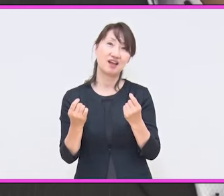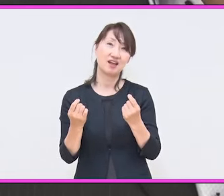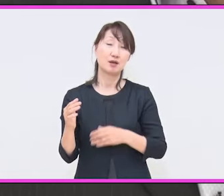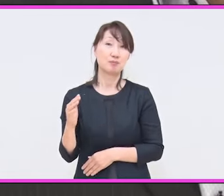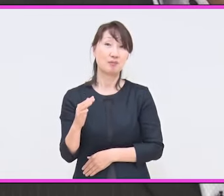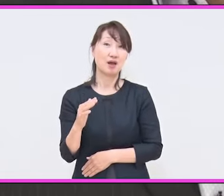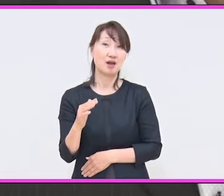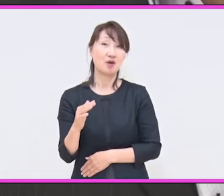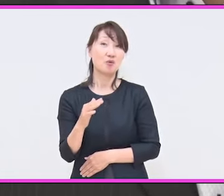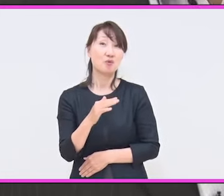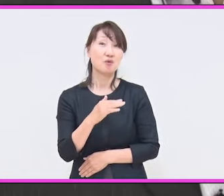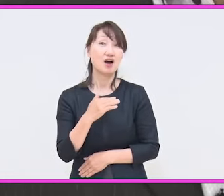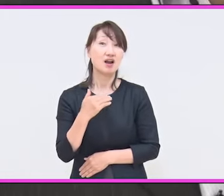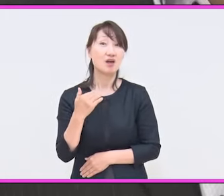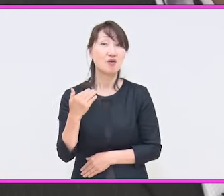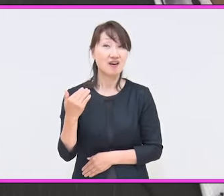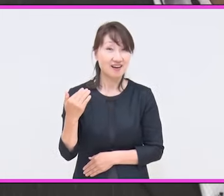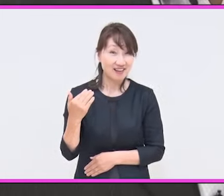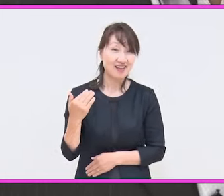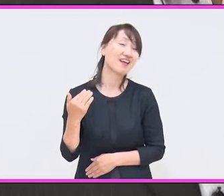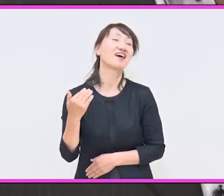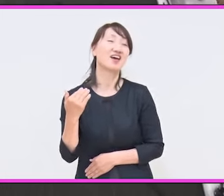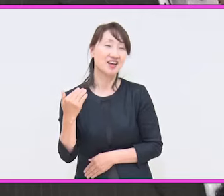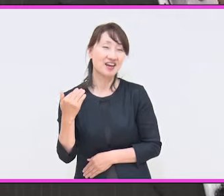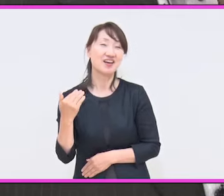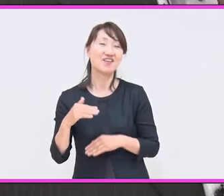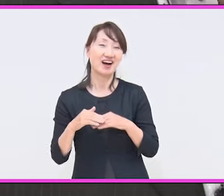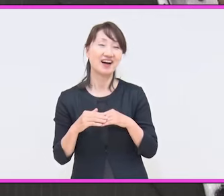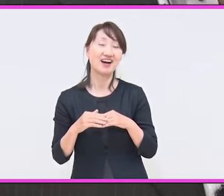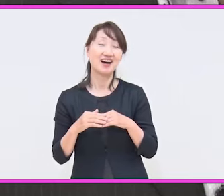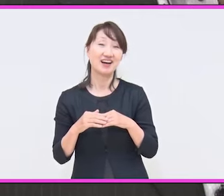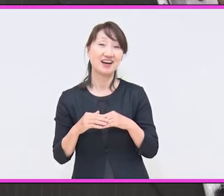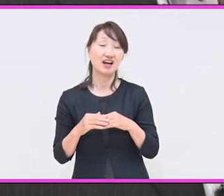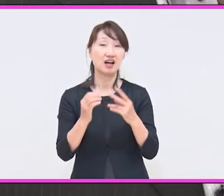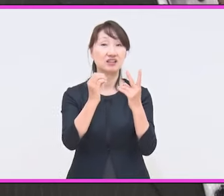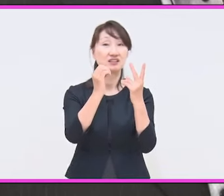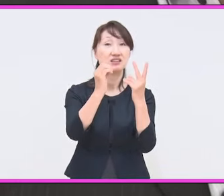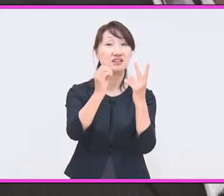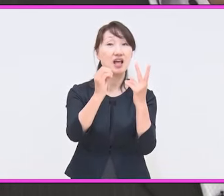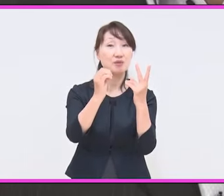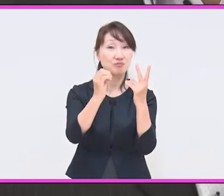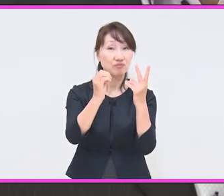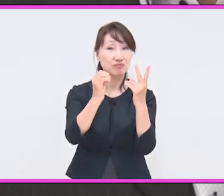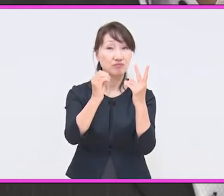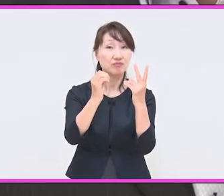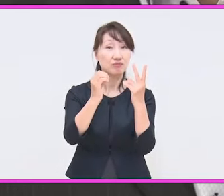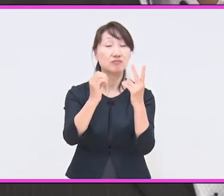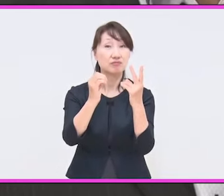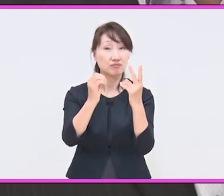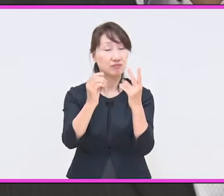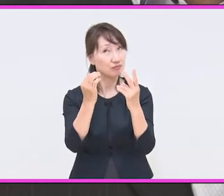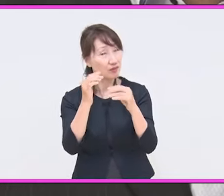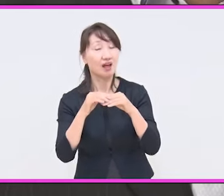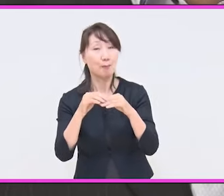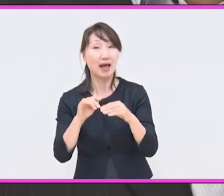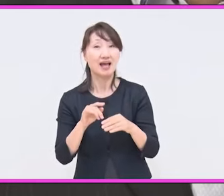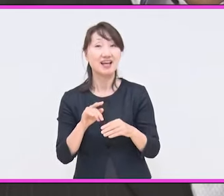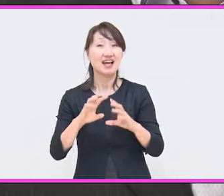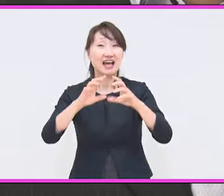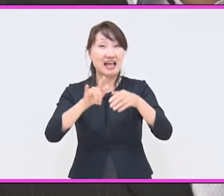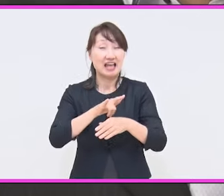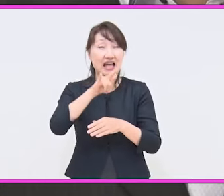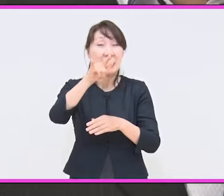のは2013年ですよね、 はい、 で僕ら2000その遠征費あのまあ、フル自腹じゃ